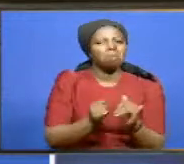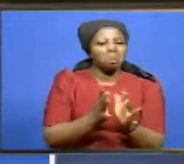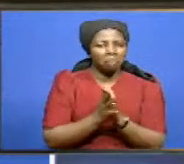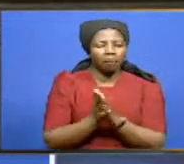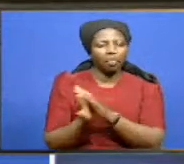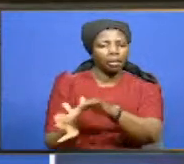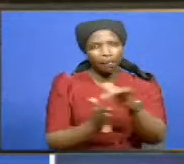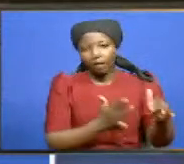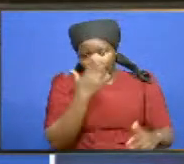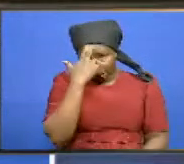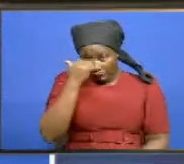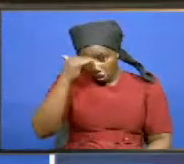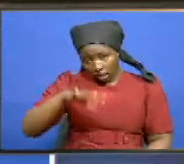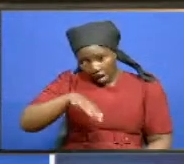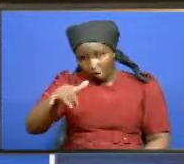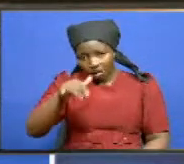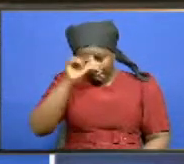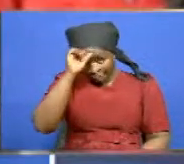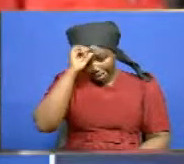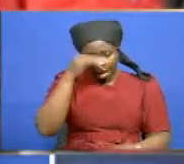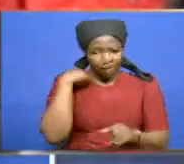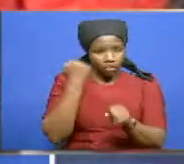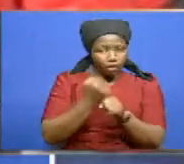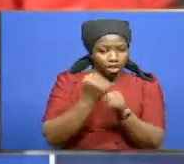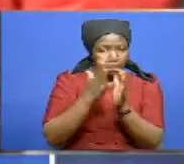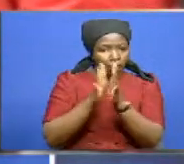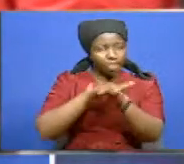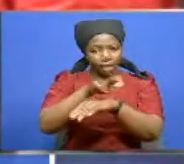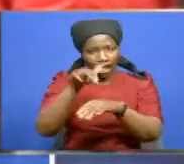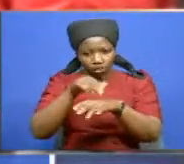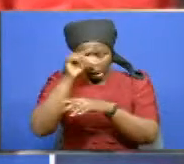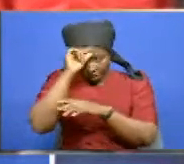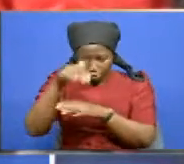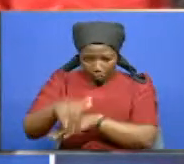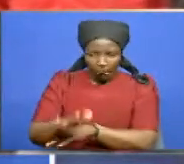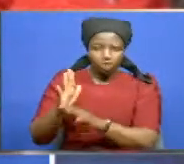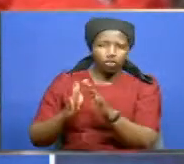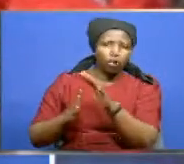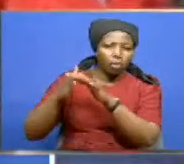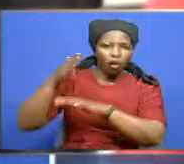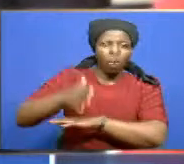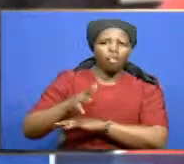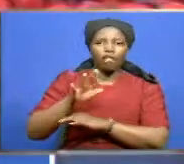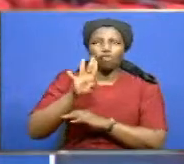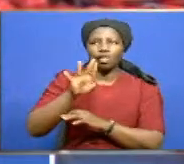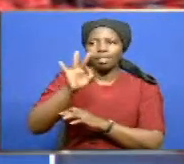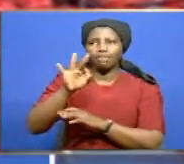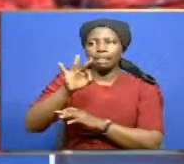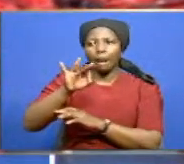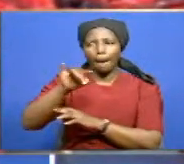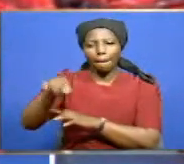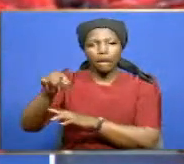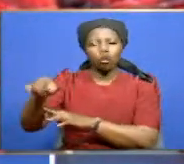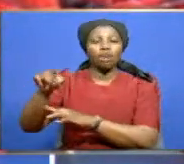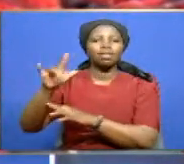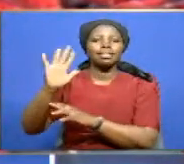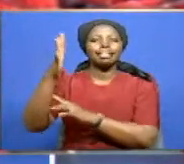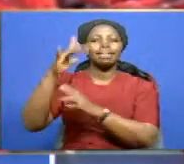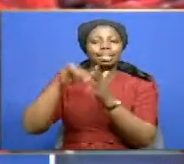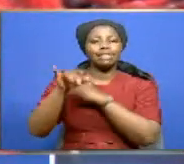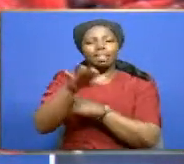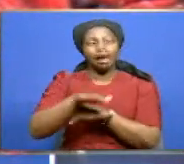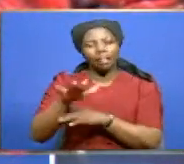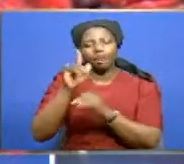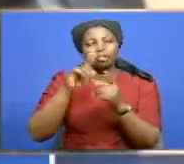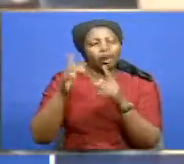kaunti ya Narok imeshirikiana na serikali ya kitaifa kupanda zaidi ya miche milioni 43 ya miti katika eneo hilo ili